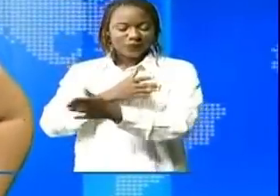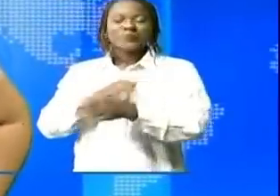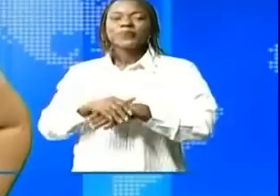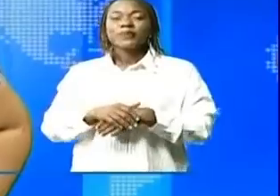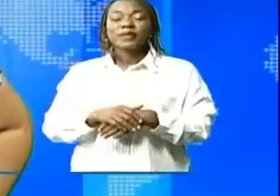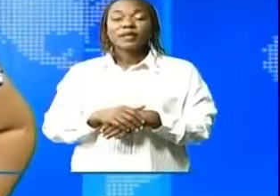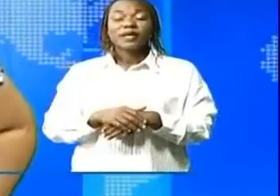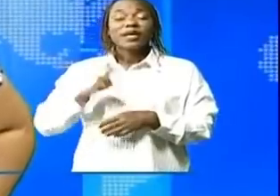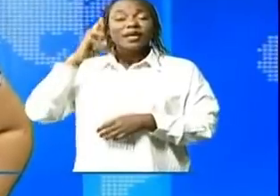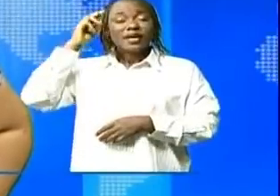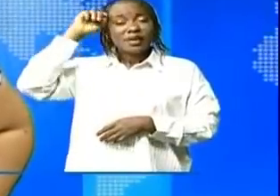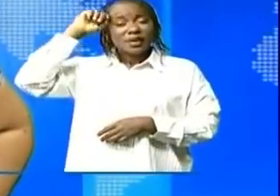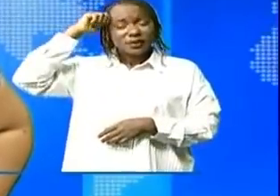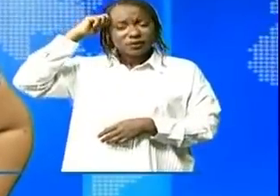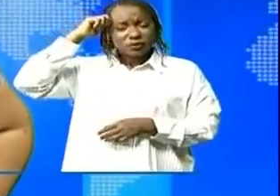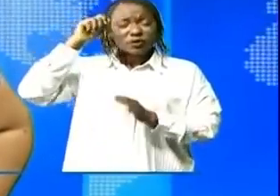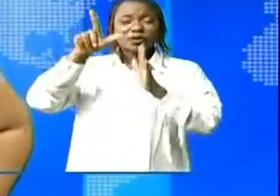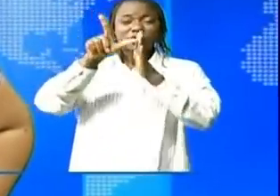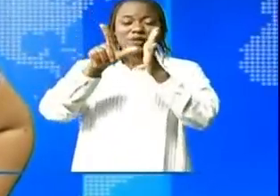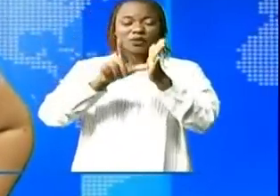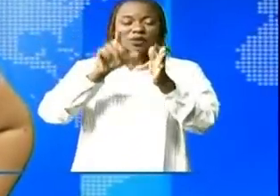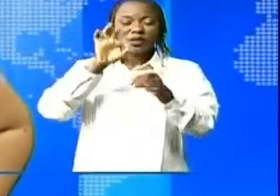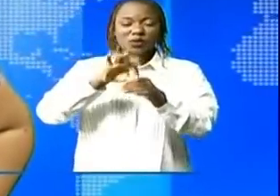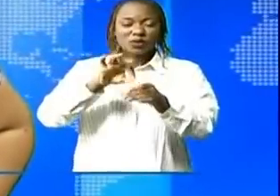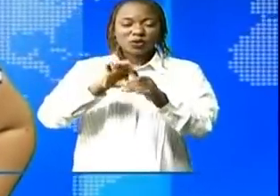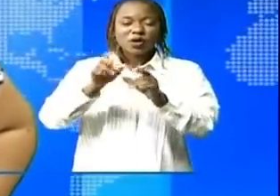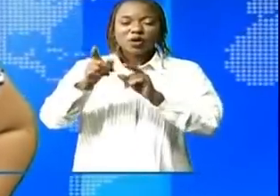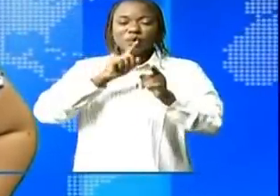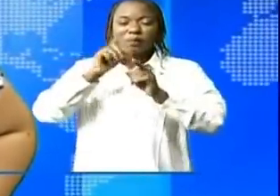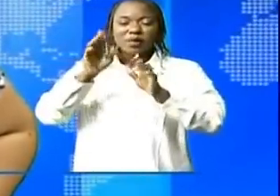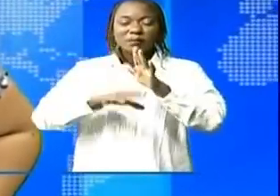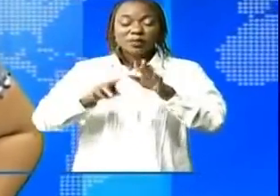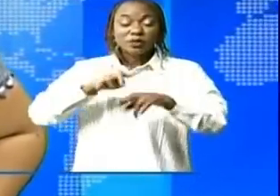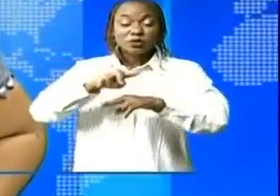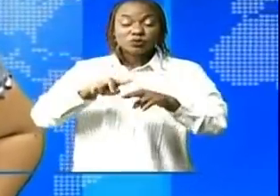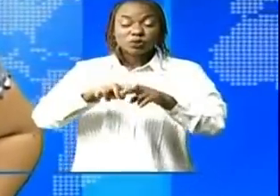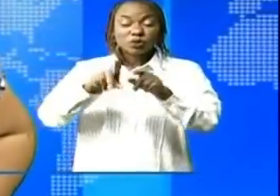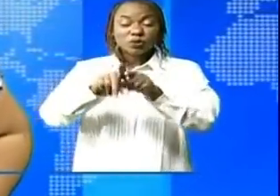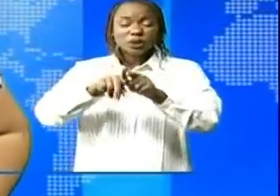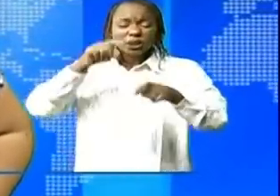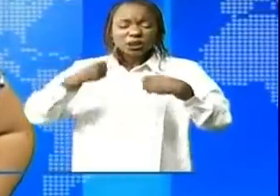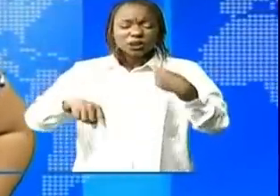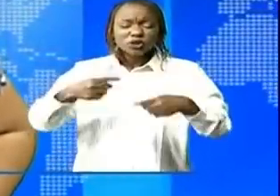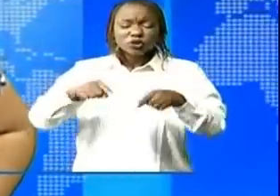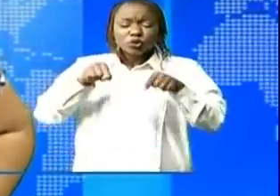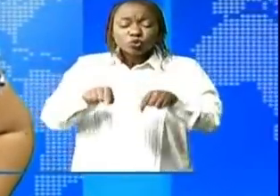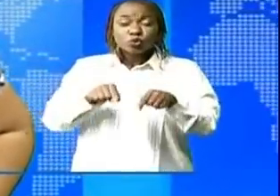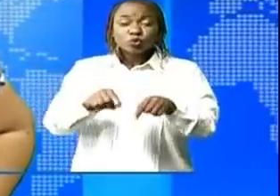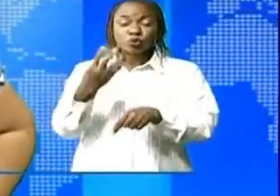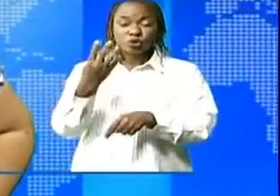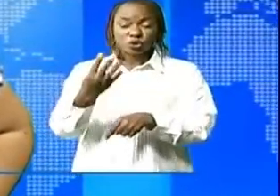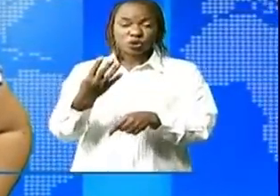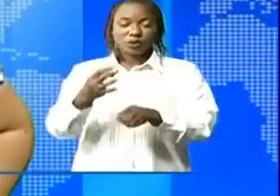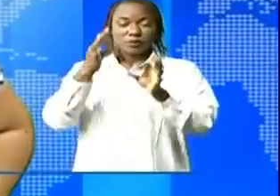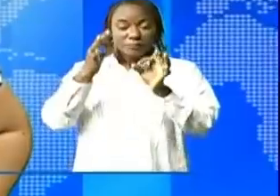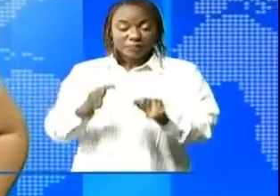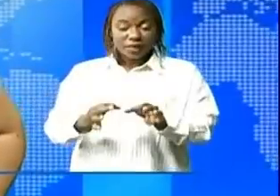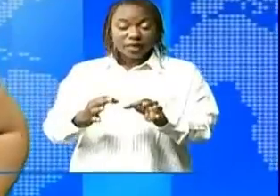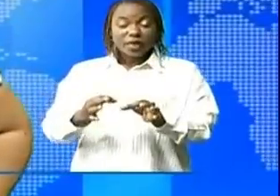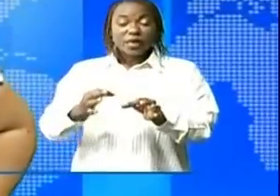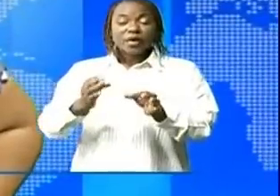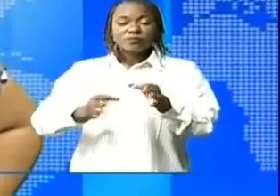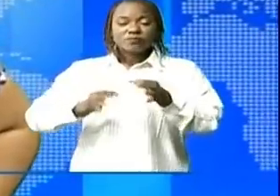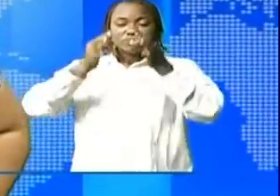La révision de la loi électorale à l'Assemblée nationale, le débat général qui devait avoir lieu ce jeudi 14 avril a été